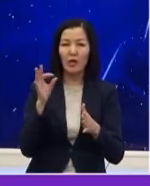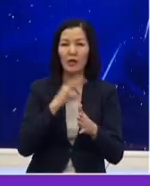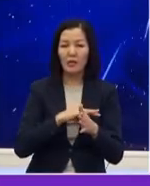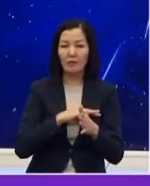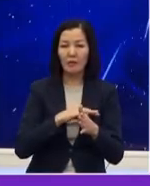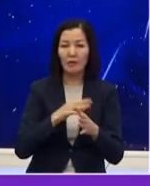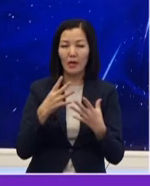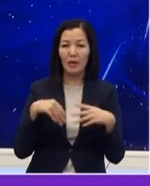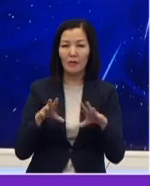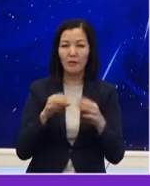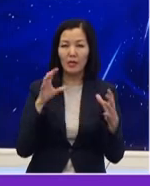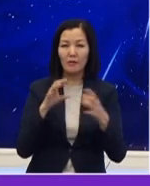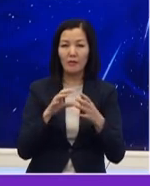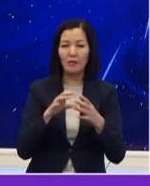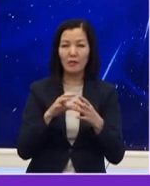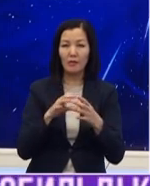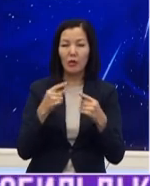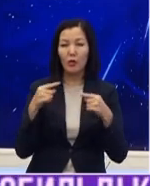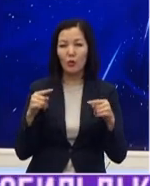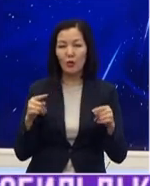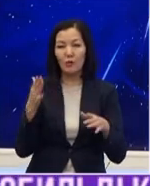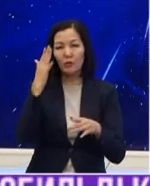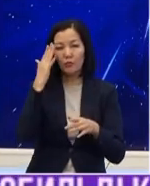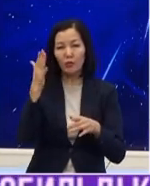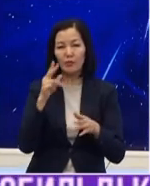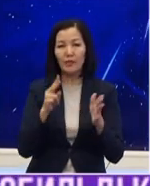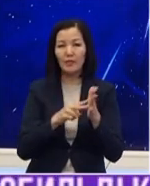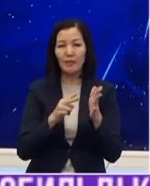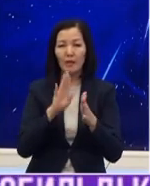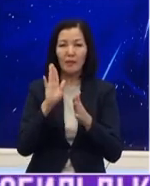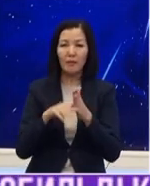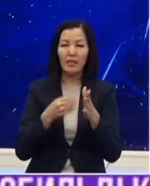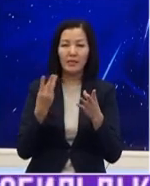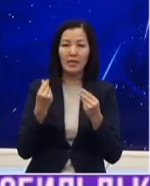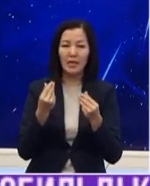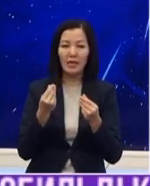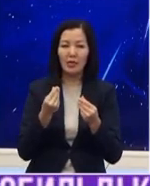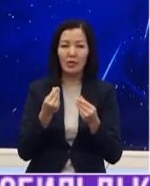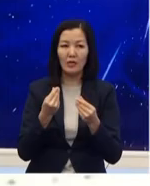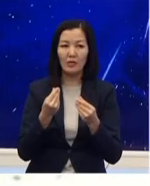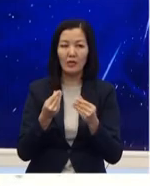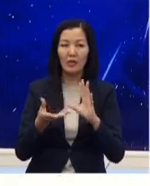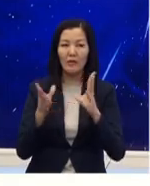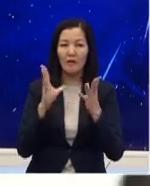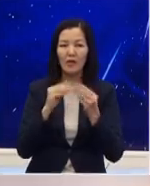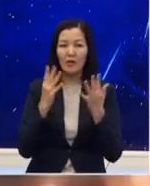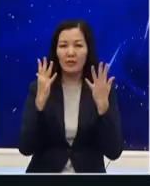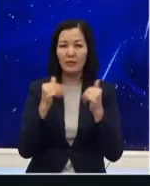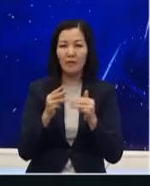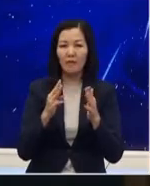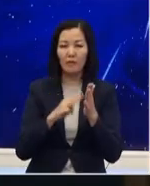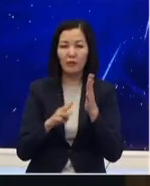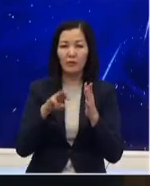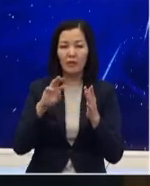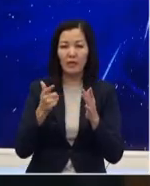общественным транспортом можно и 8 другими способами. 7 из них безналичные. Сумма разового проезда в таком случае составит 80